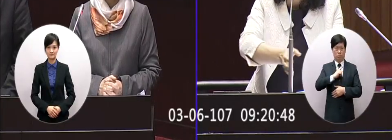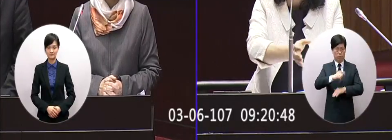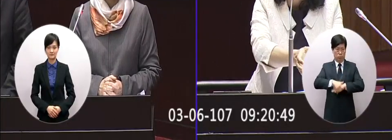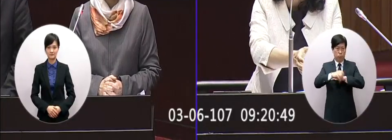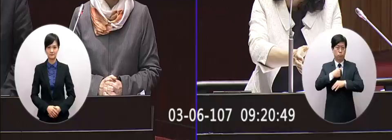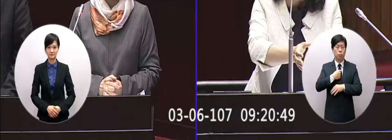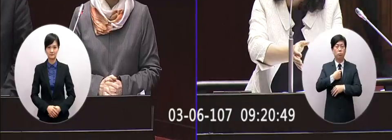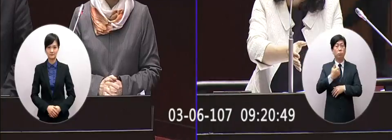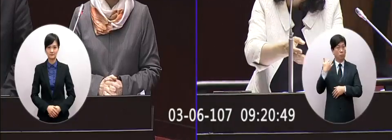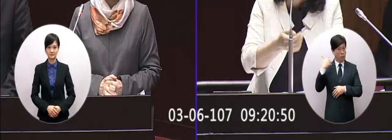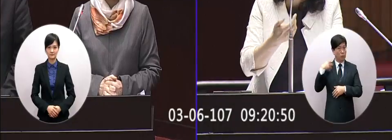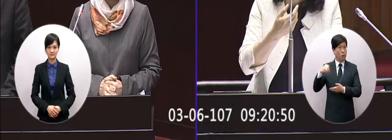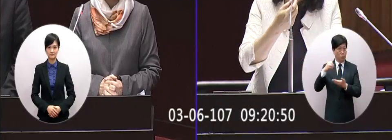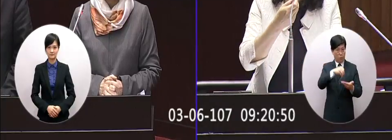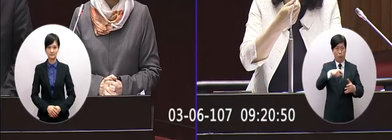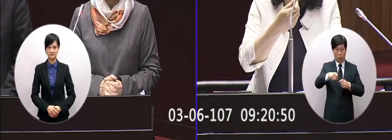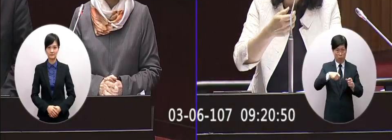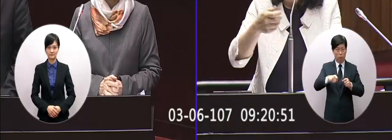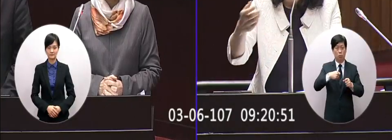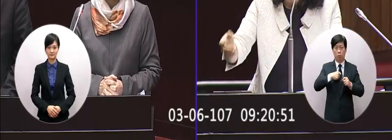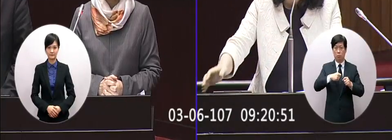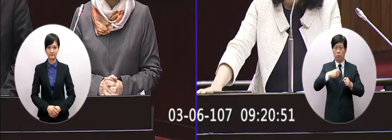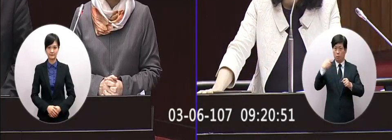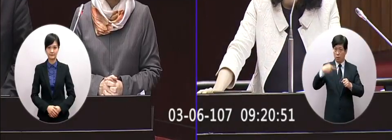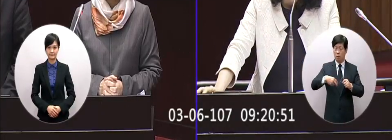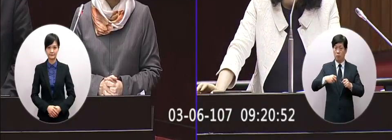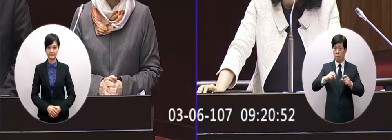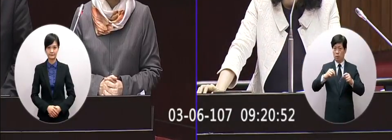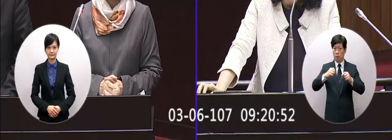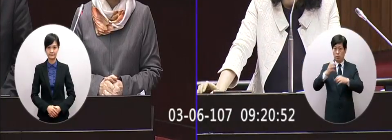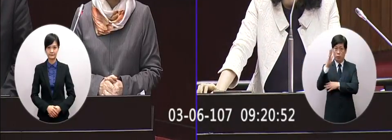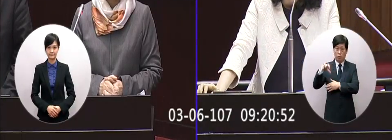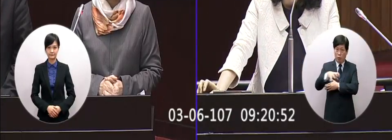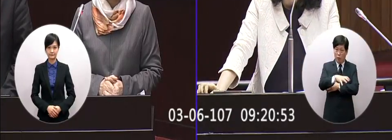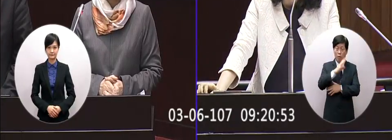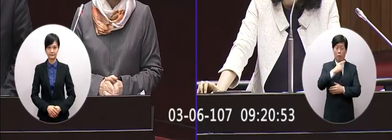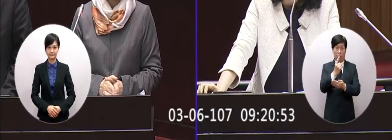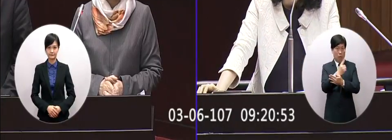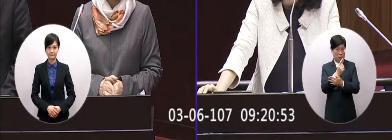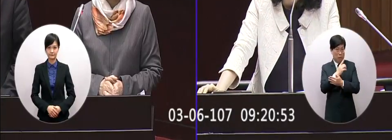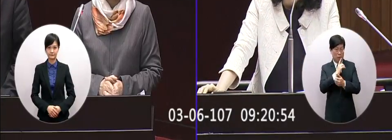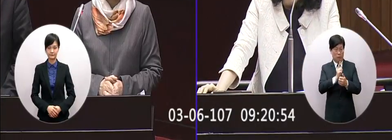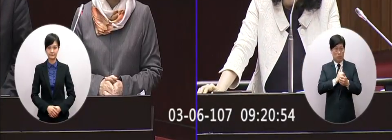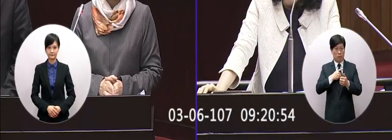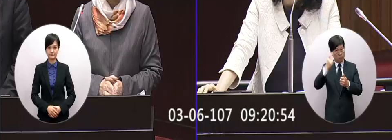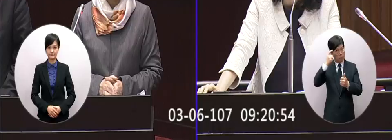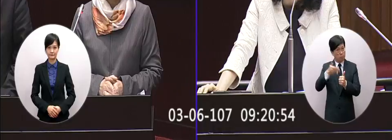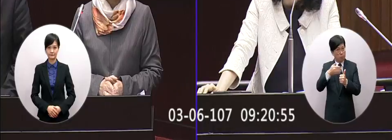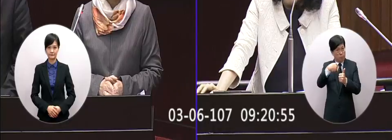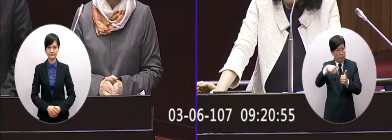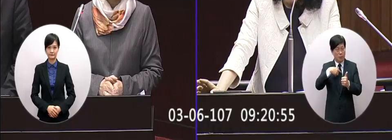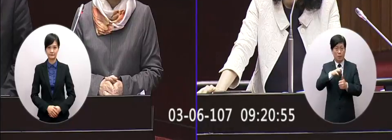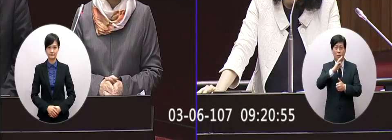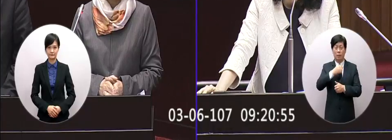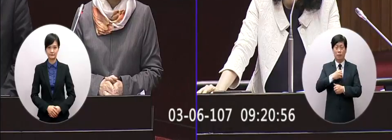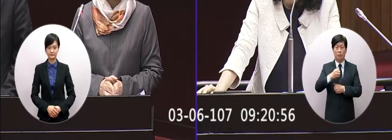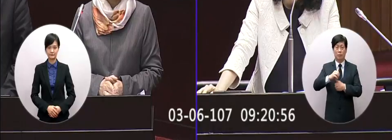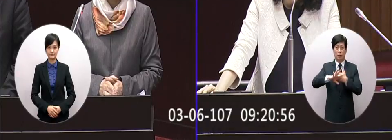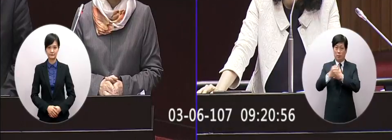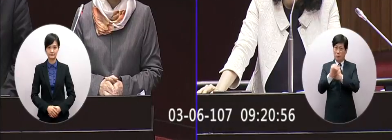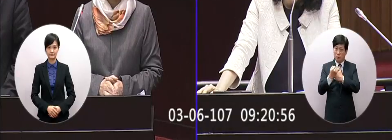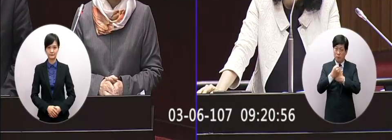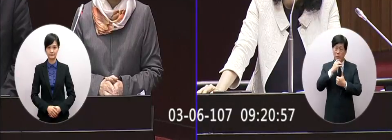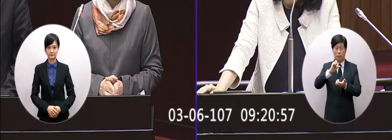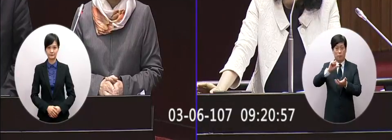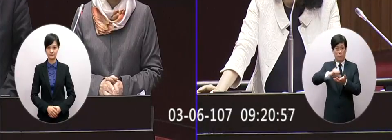嘛，所以我们之前都已经送了这些各厅舍，还有我们消防意识的这个提升，以及我们新住民的种子这个师